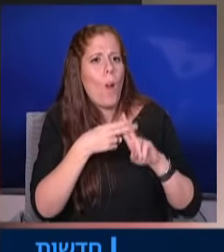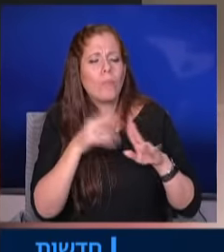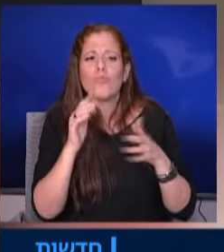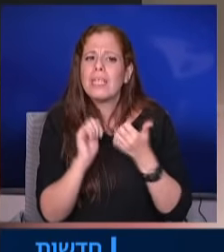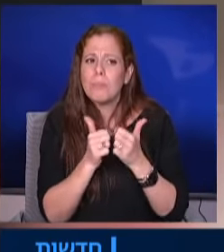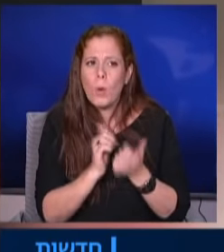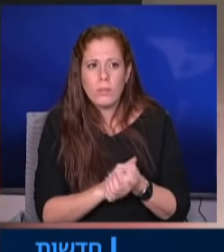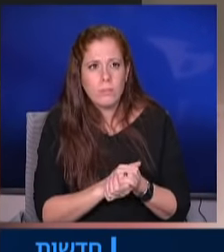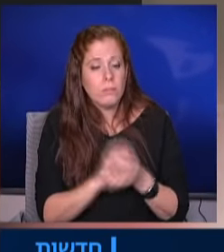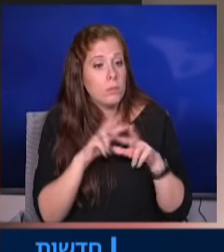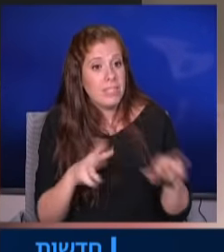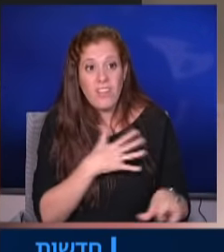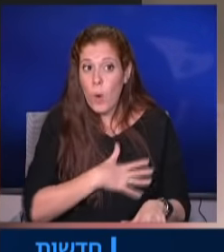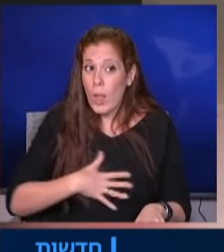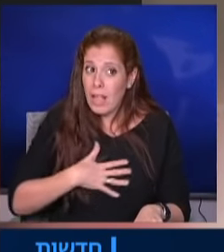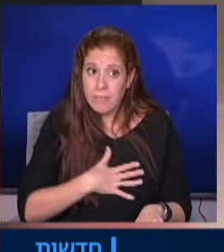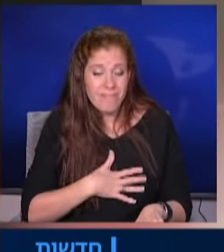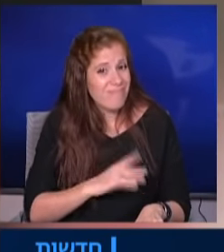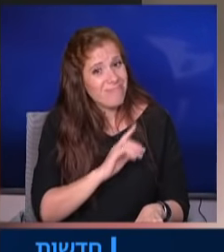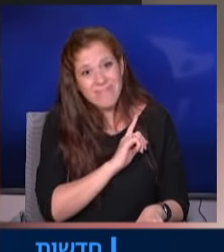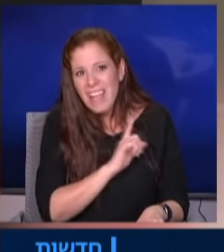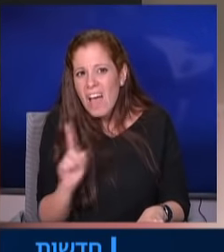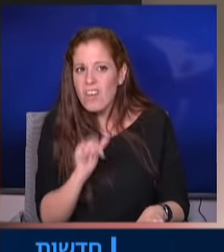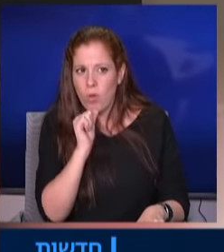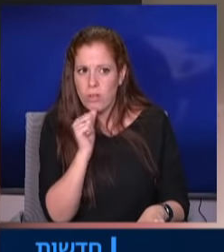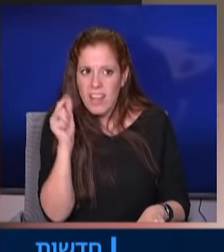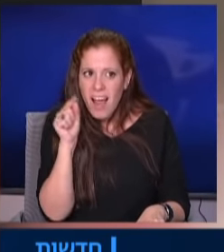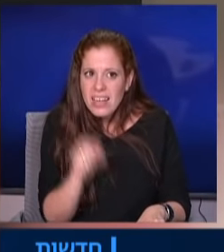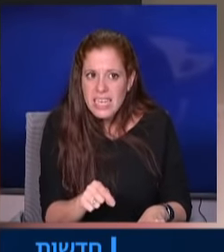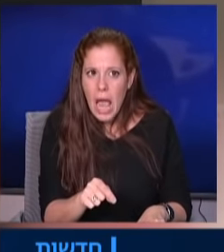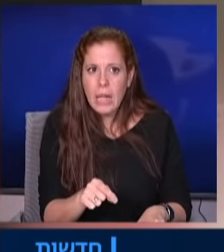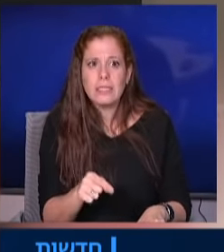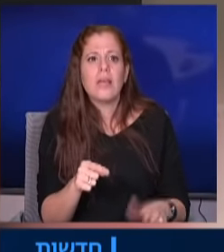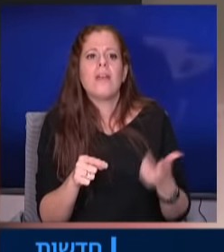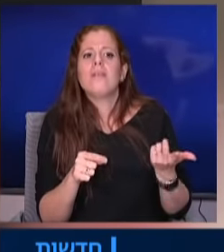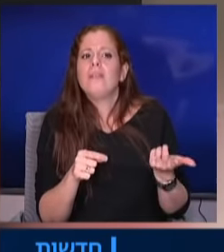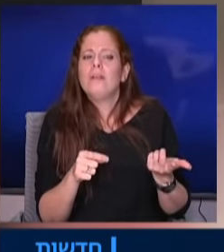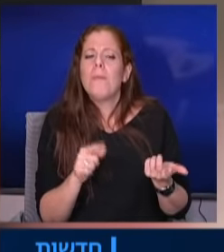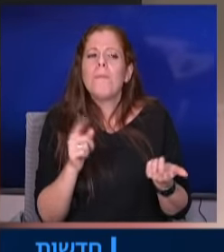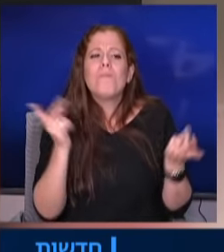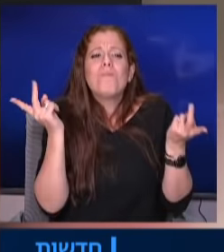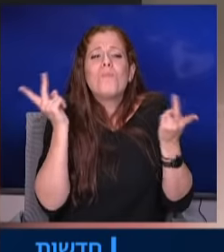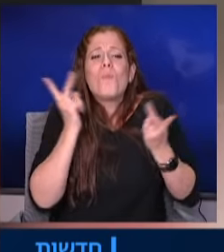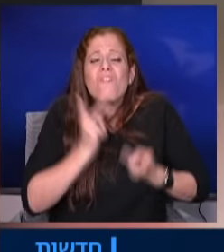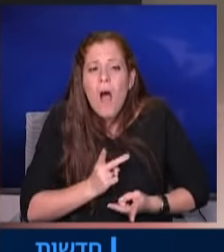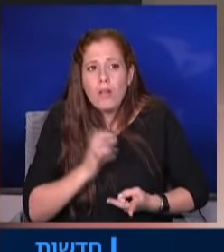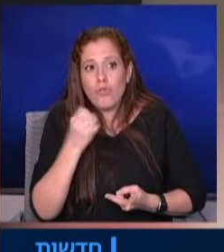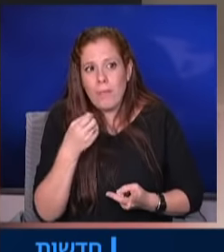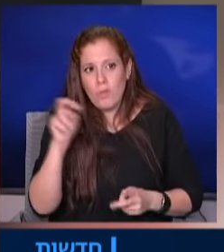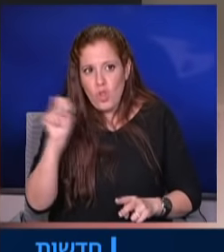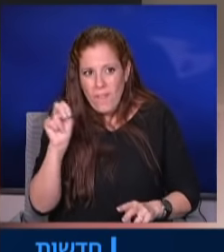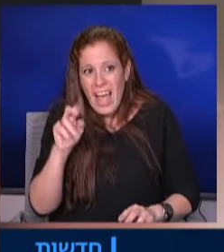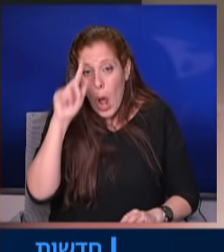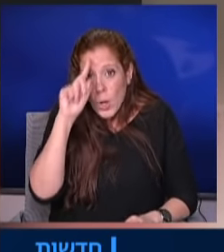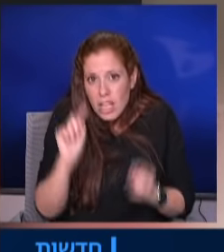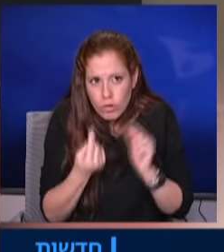This is an unfortunate situation that no one wanted to be a part of, and certainly if Novak had known